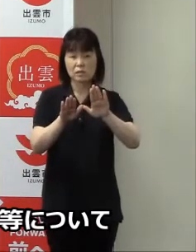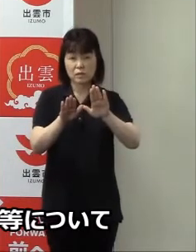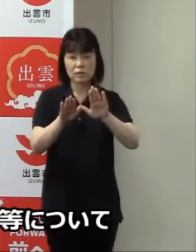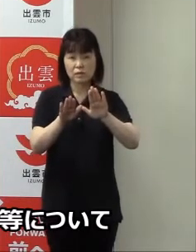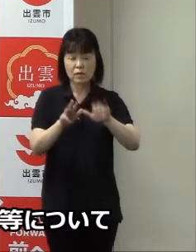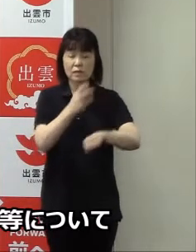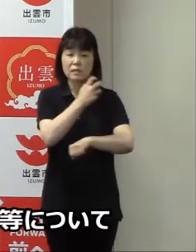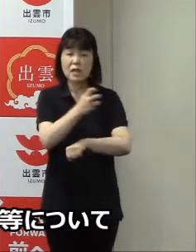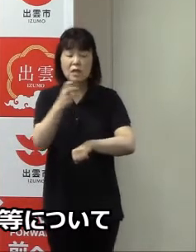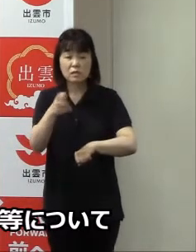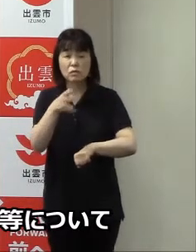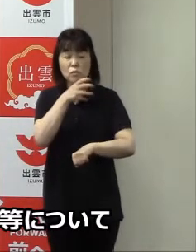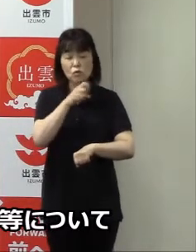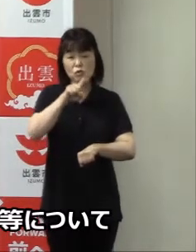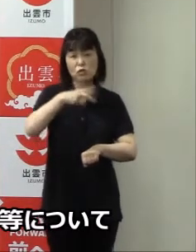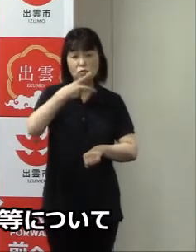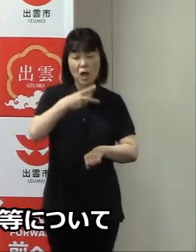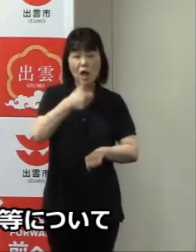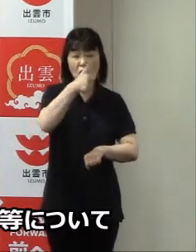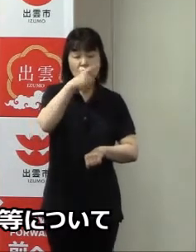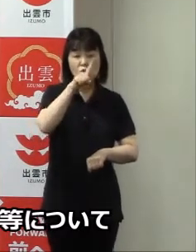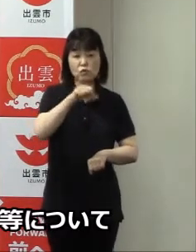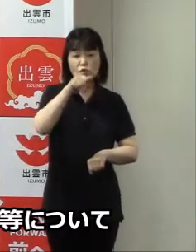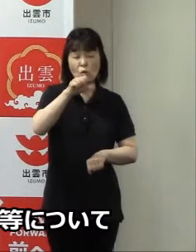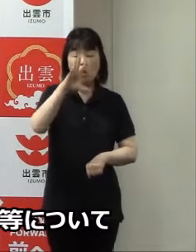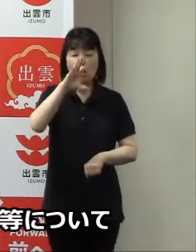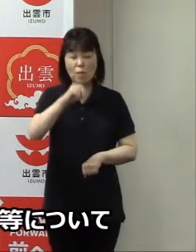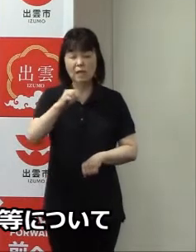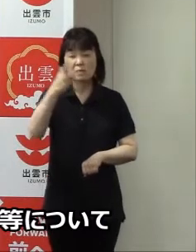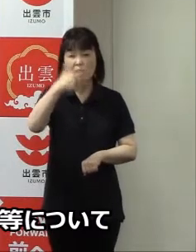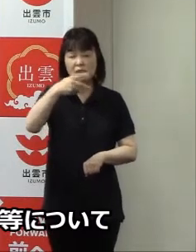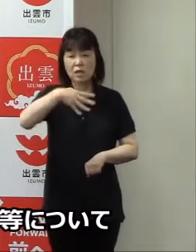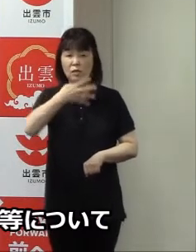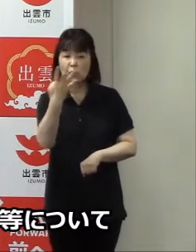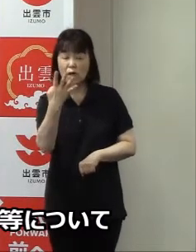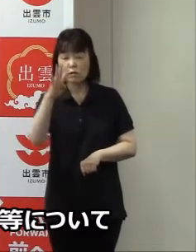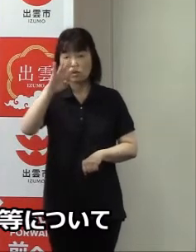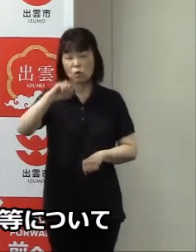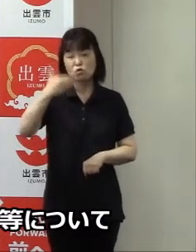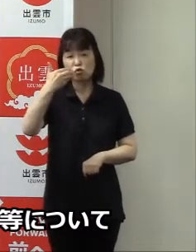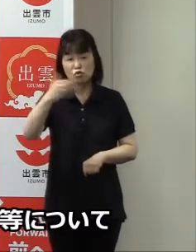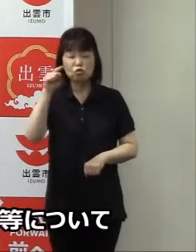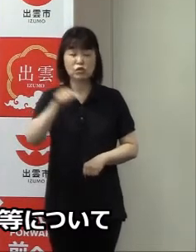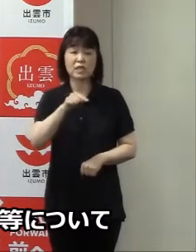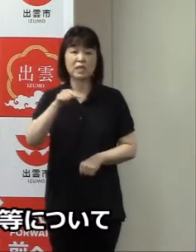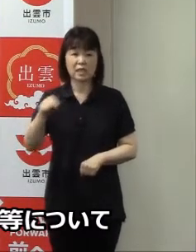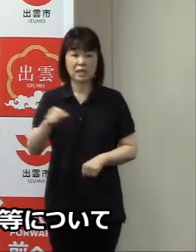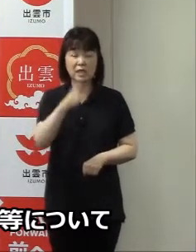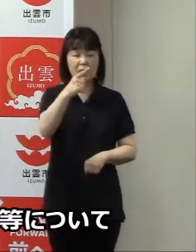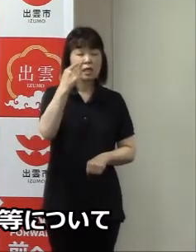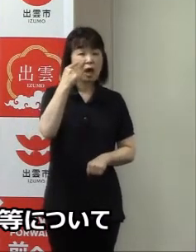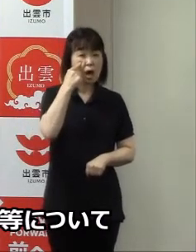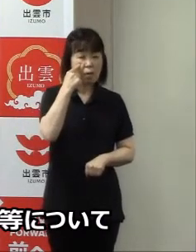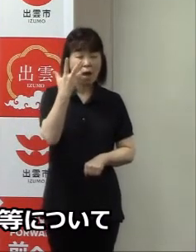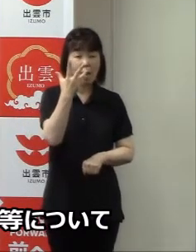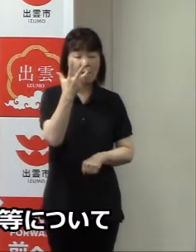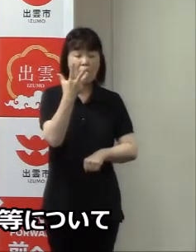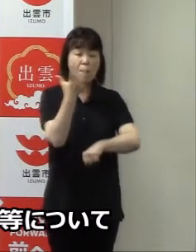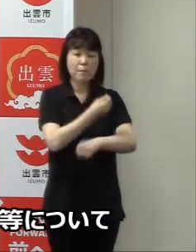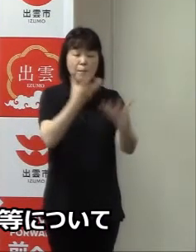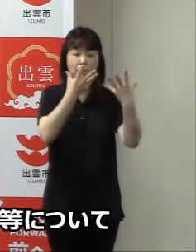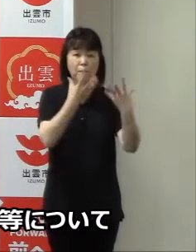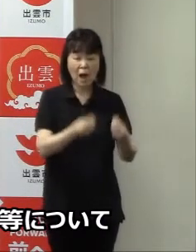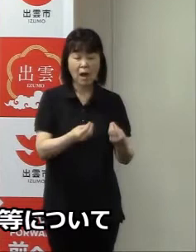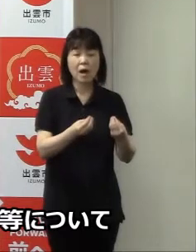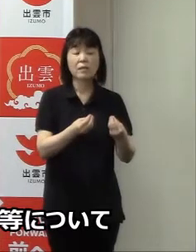の人口は15万7449人であります。1回目の接種者数は